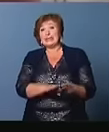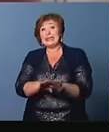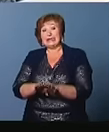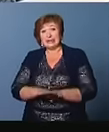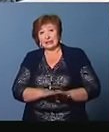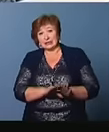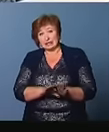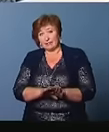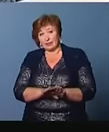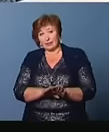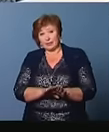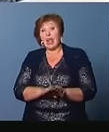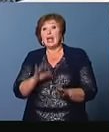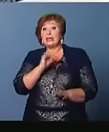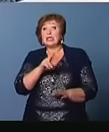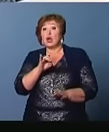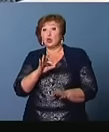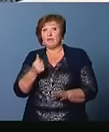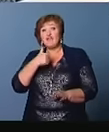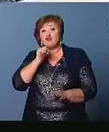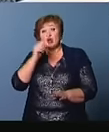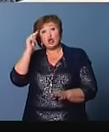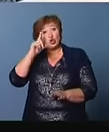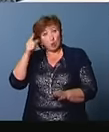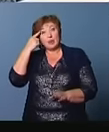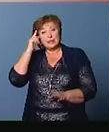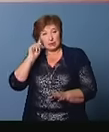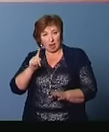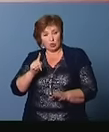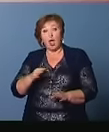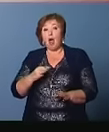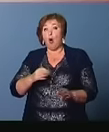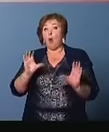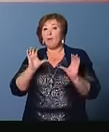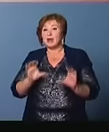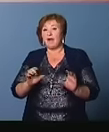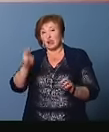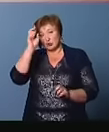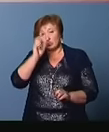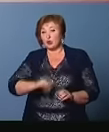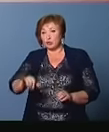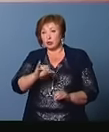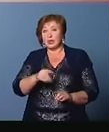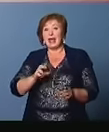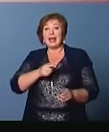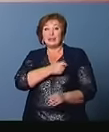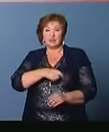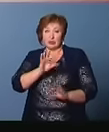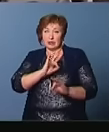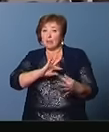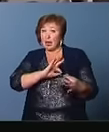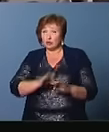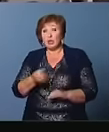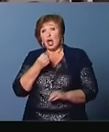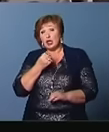дружбе. День народного единства многие вчерашние школьники знают. А вот про День государственности Удмуртии депутаты рассказывают подробно. А еще говорят